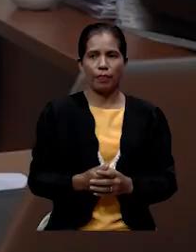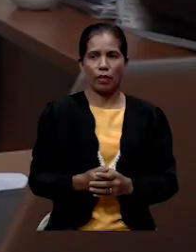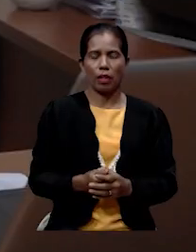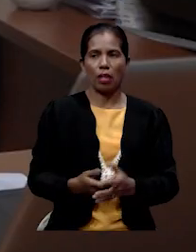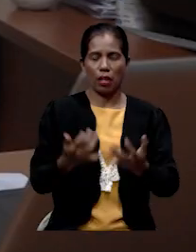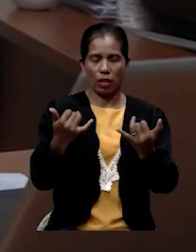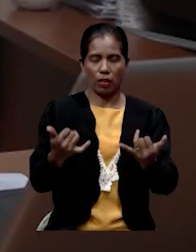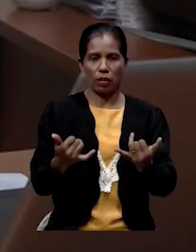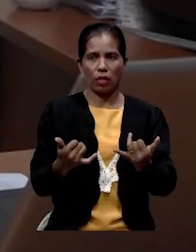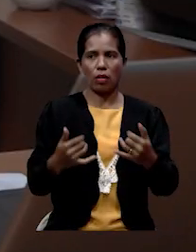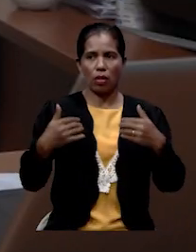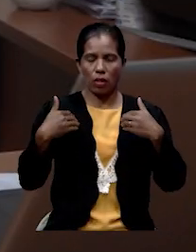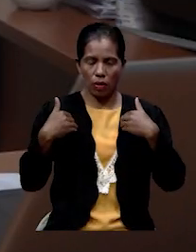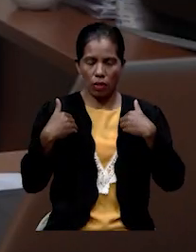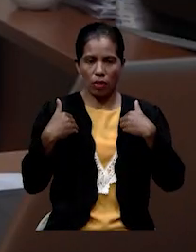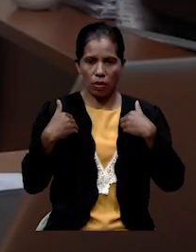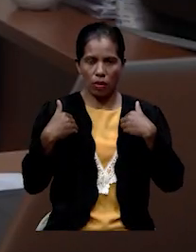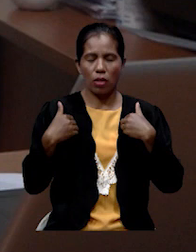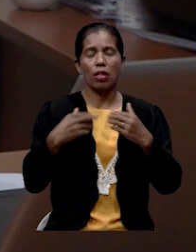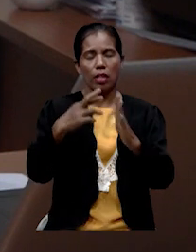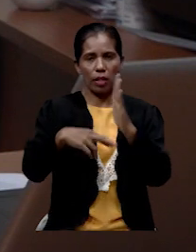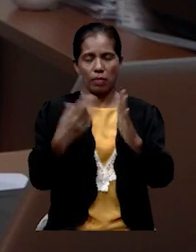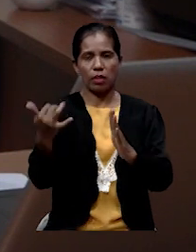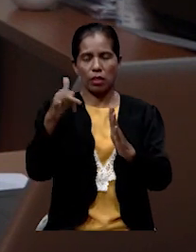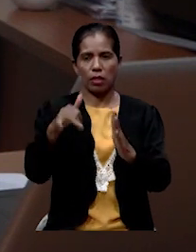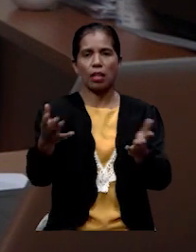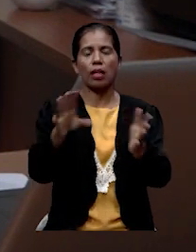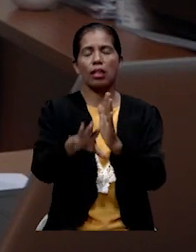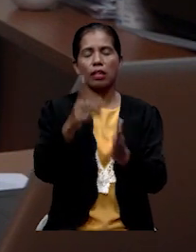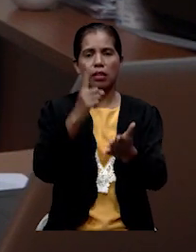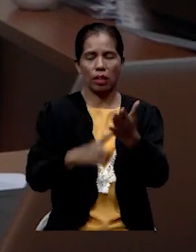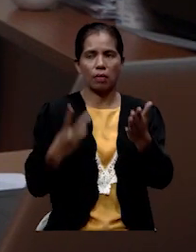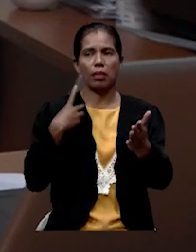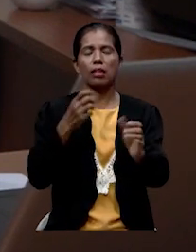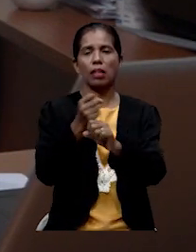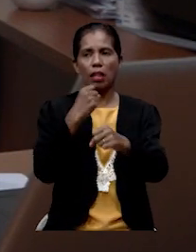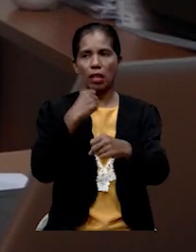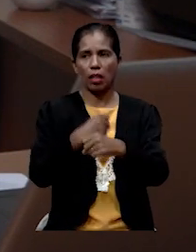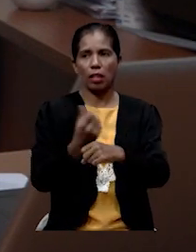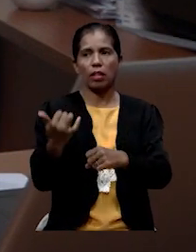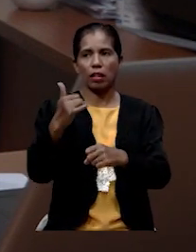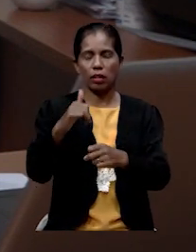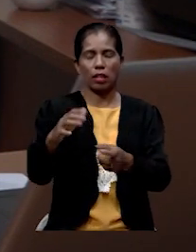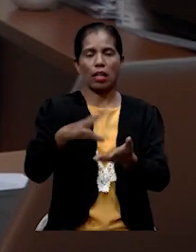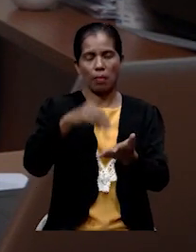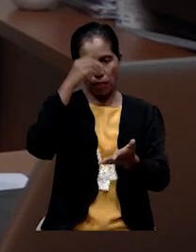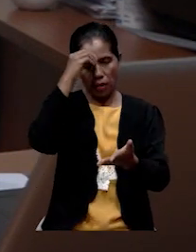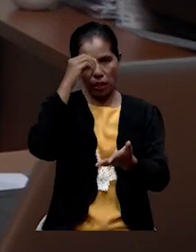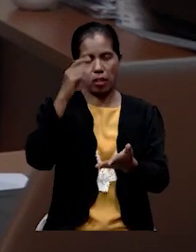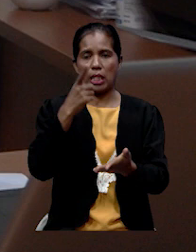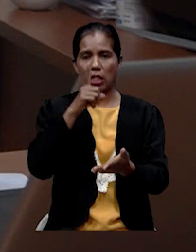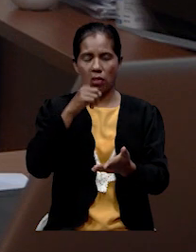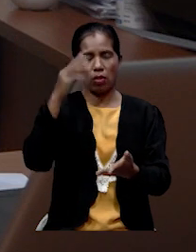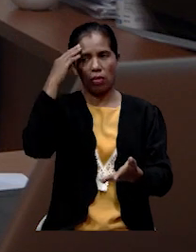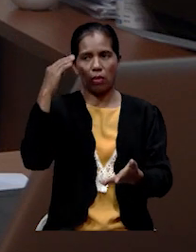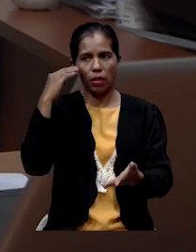ho kriteria do sira antes trabalhador sira tu tamo ne bane sai da kita kita halo entau sira kursus li en Korea kursus